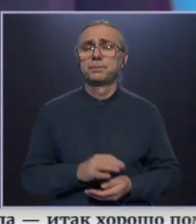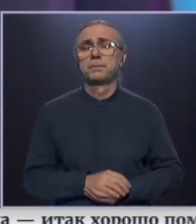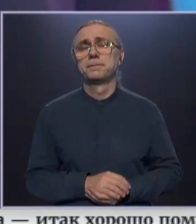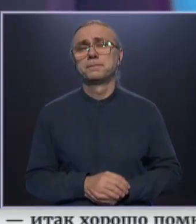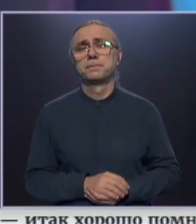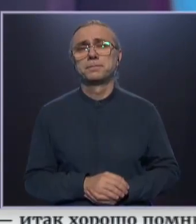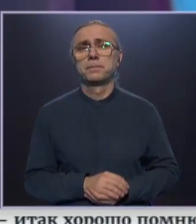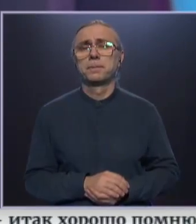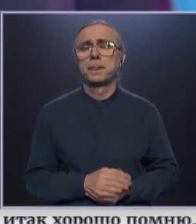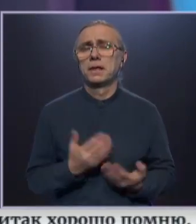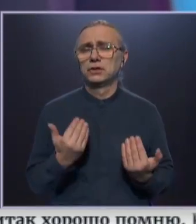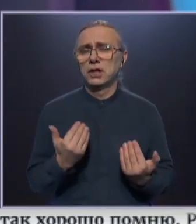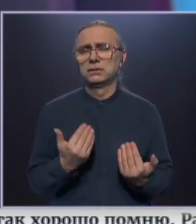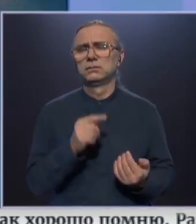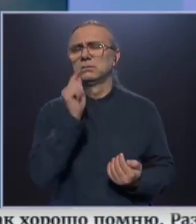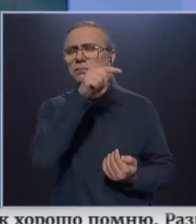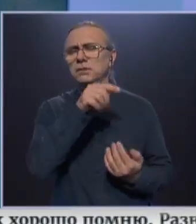идут ожесточенные бои.